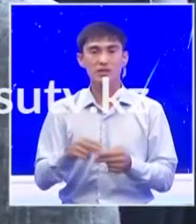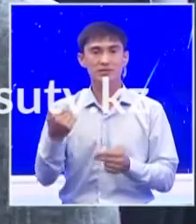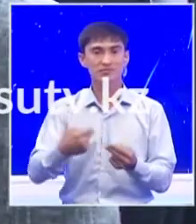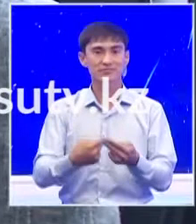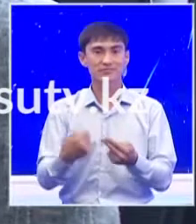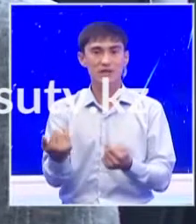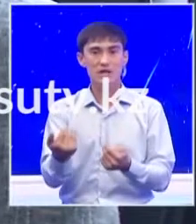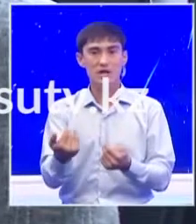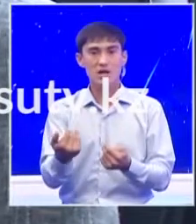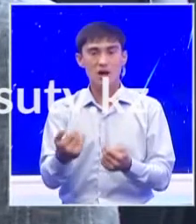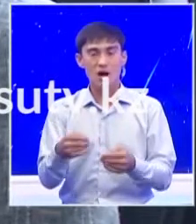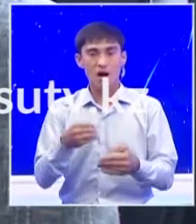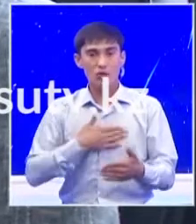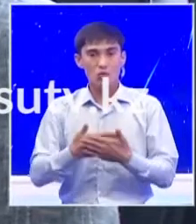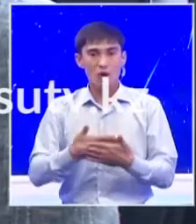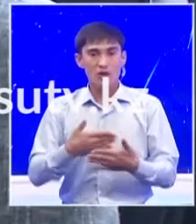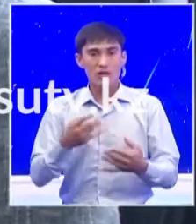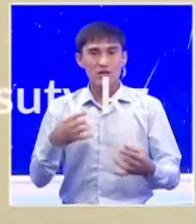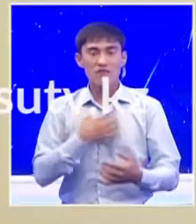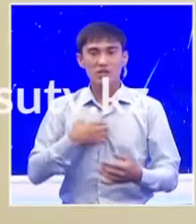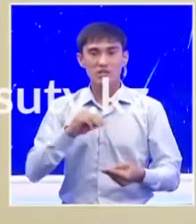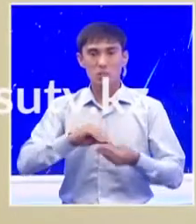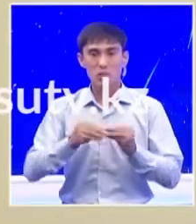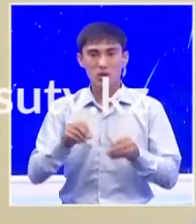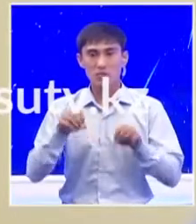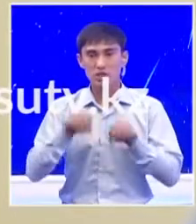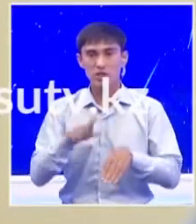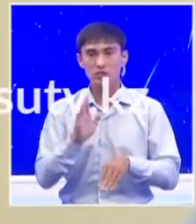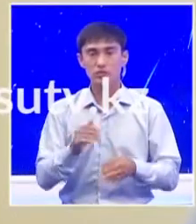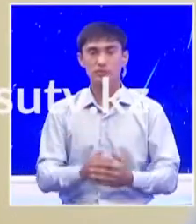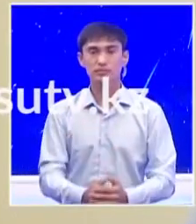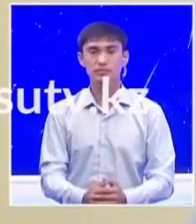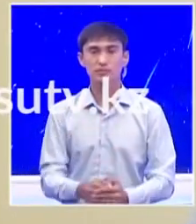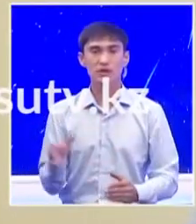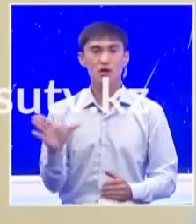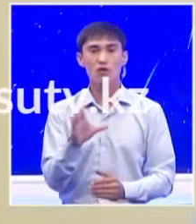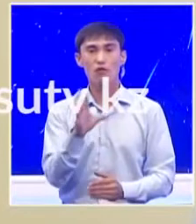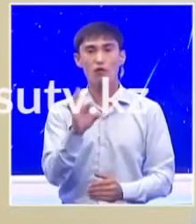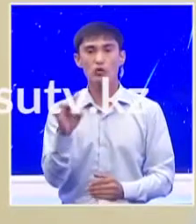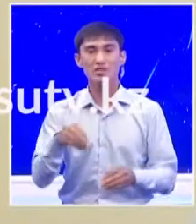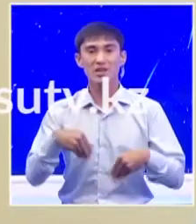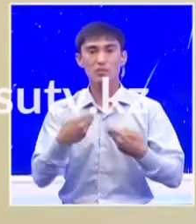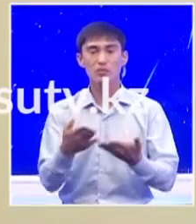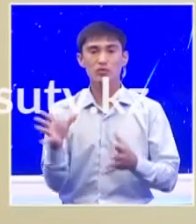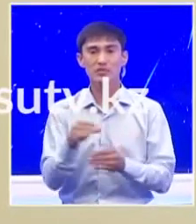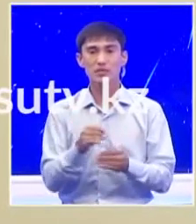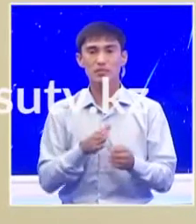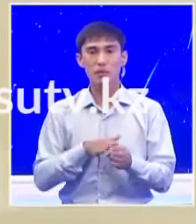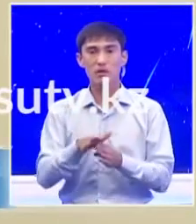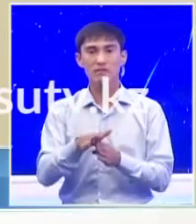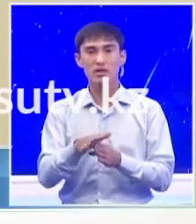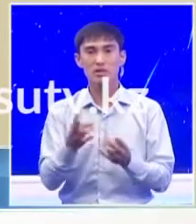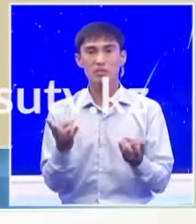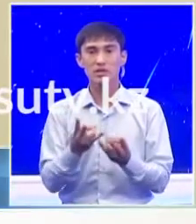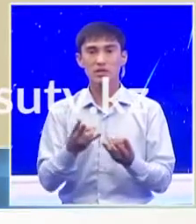вмешательству решаются актуальные, важные проблемы общества. ВОС рекомендует 7 таких направлений, которых надо придерживаться, чтобы